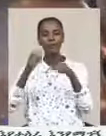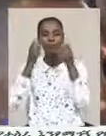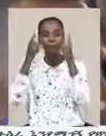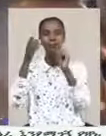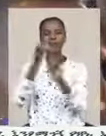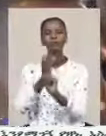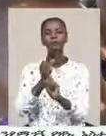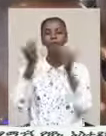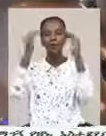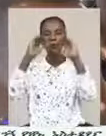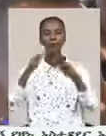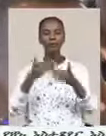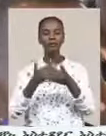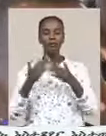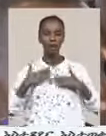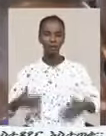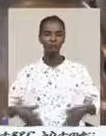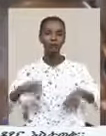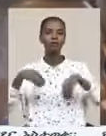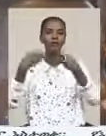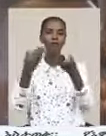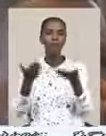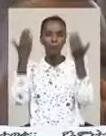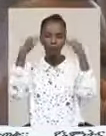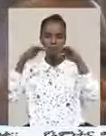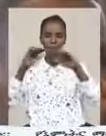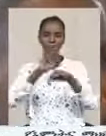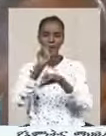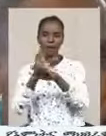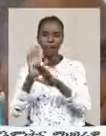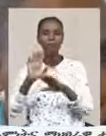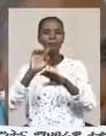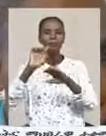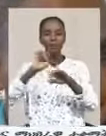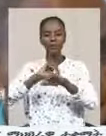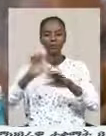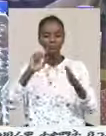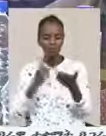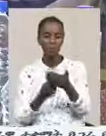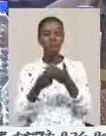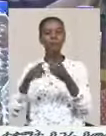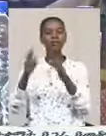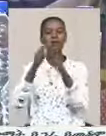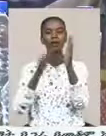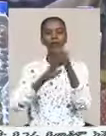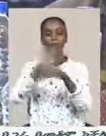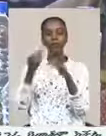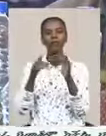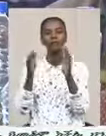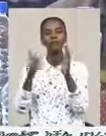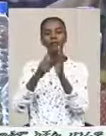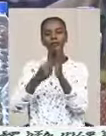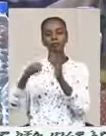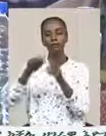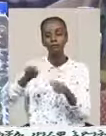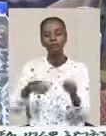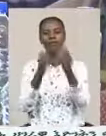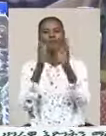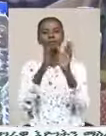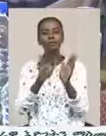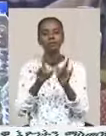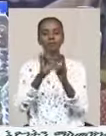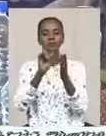ማስጨበጫ መድረክ ለባለድርሻ አካላት ሰጥቷል። በመድረኩ በብሔራዊ የመሬት መረጃ ስርዓትና አጠቃላይ ቴክኒካዊ አሰራሮች ላይ ጽሁፎች ቀርበው